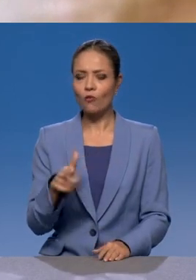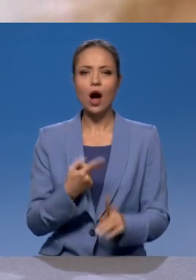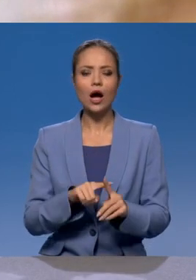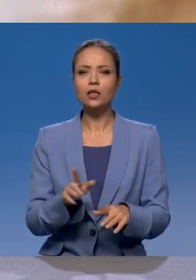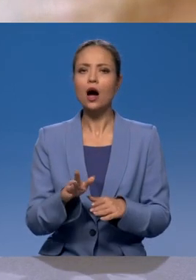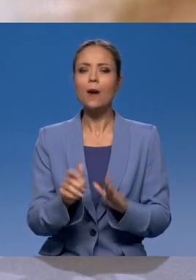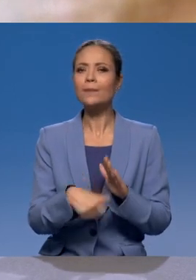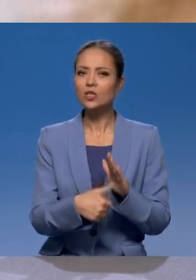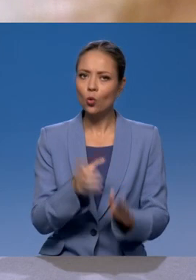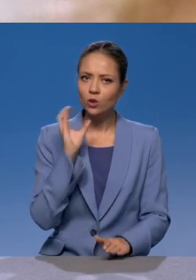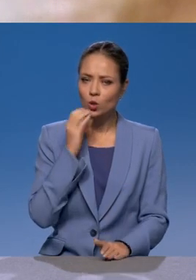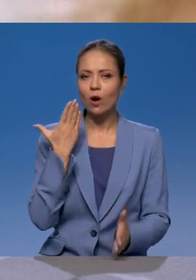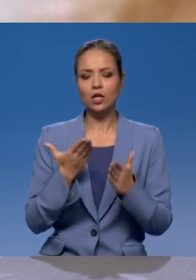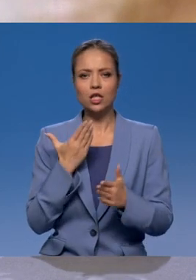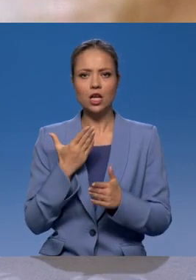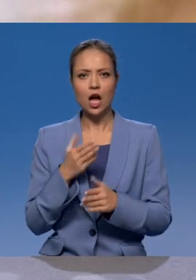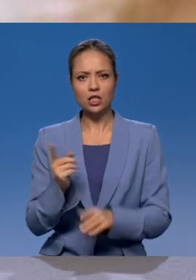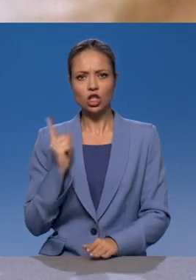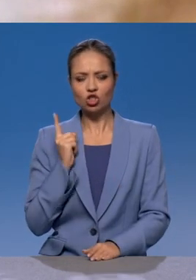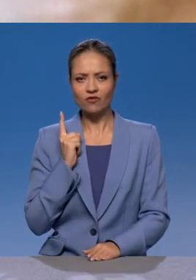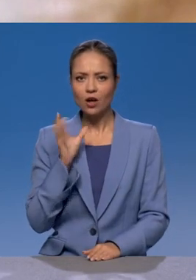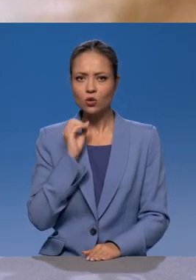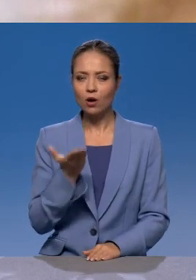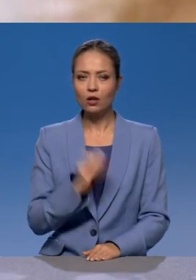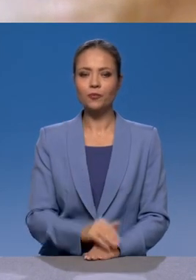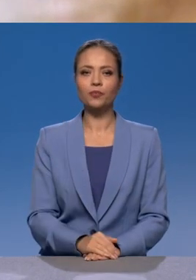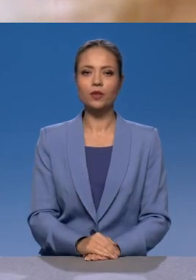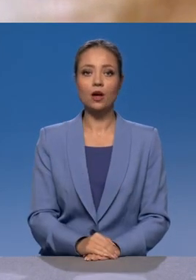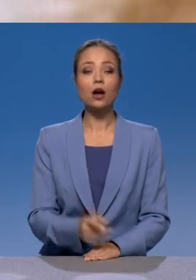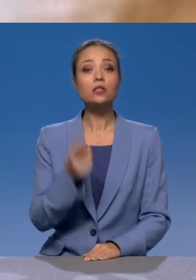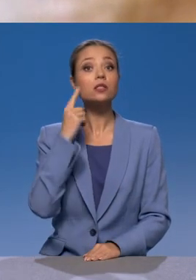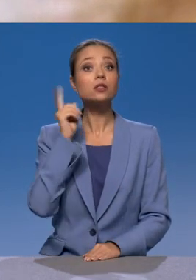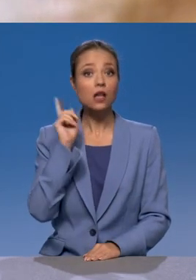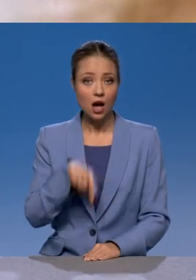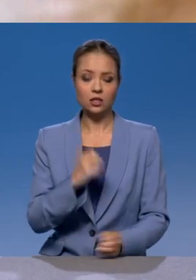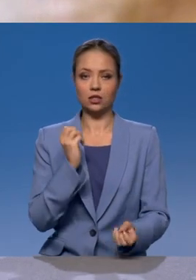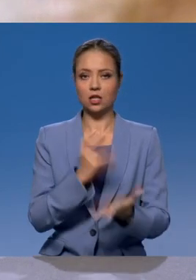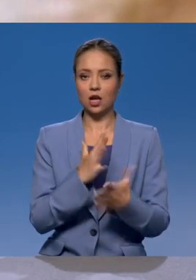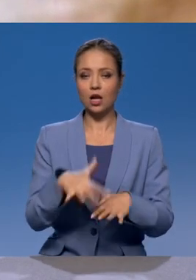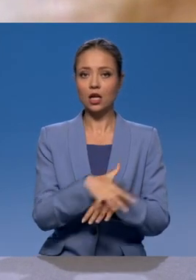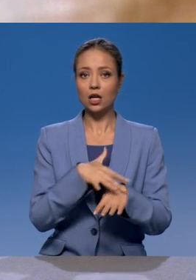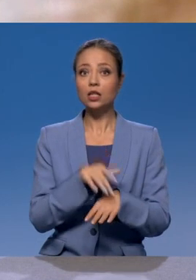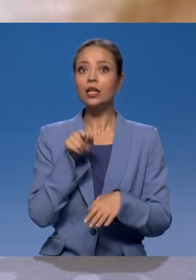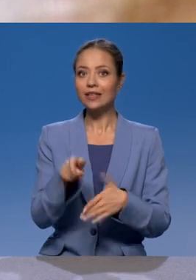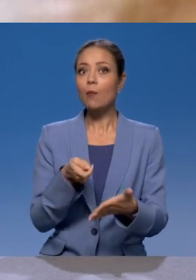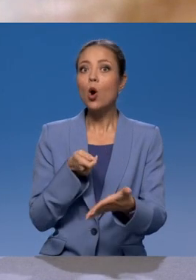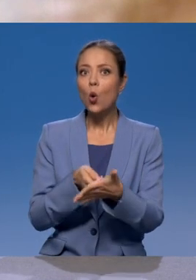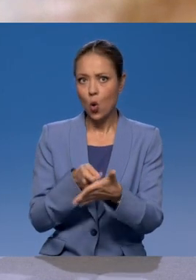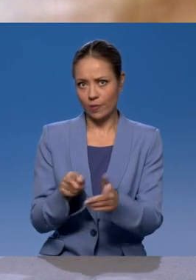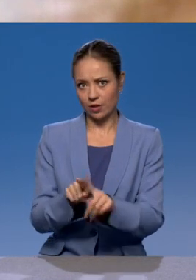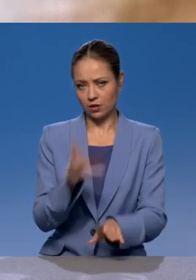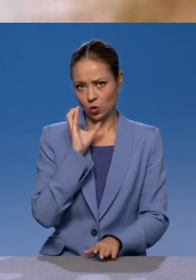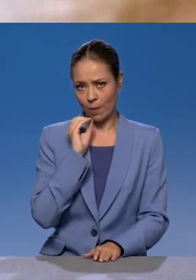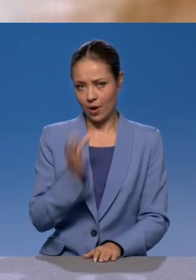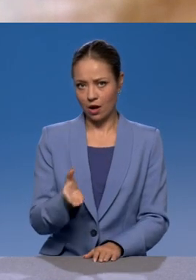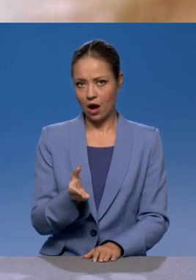собака сторожевая это, на центральном рынке? Они на центральном рынке, их кормят. А потом, видно,